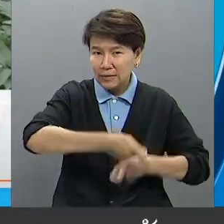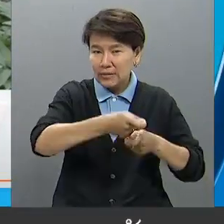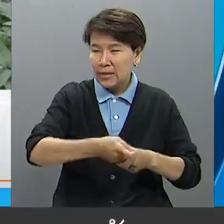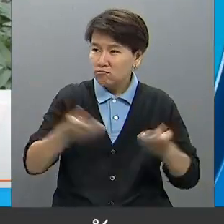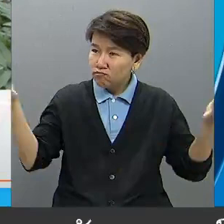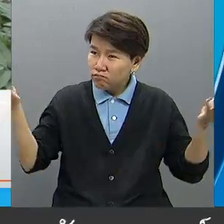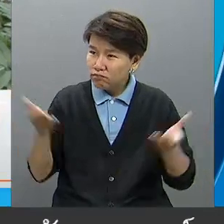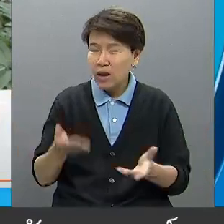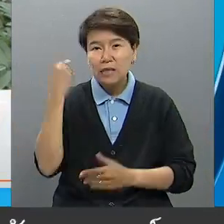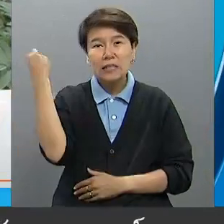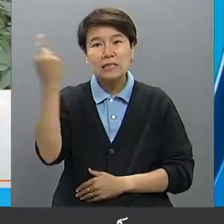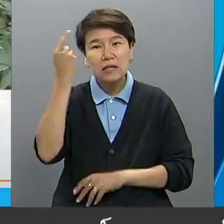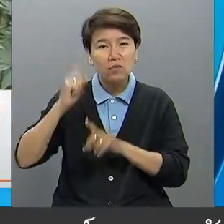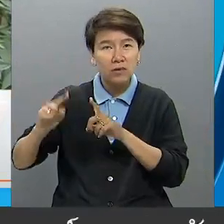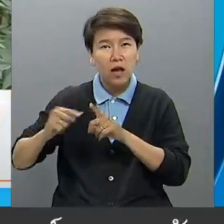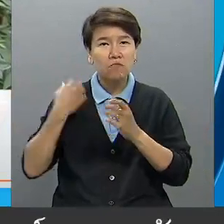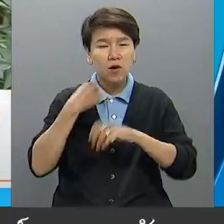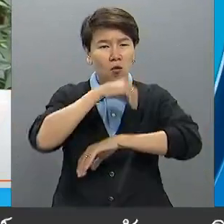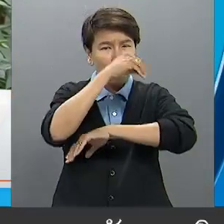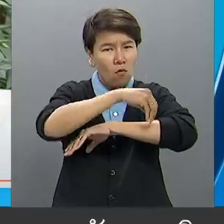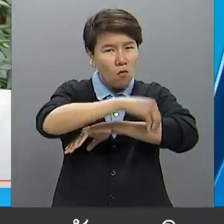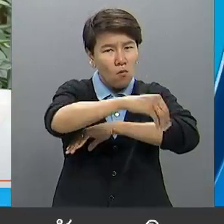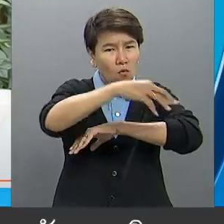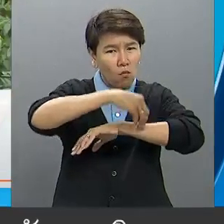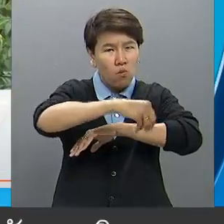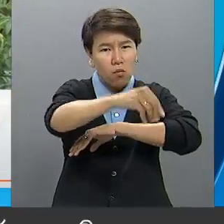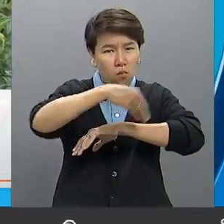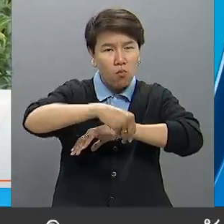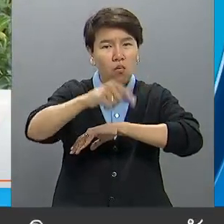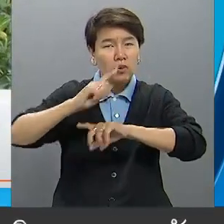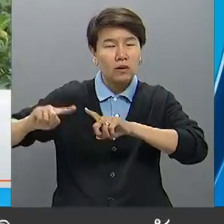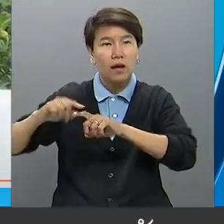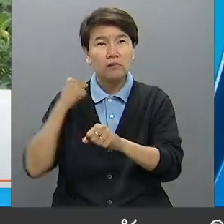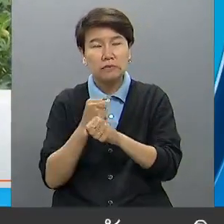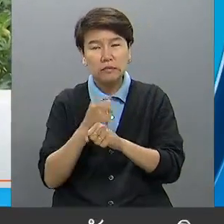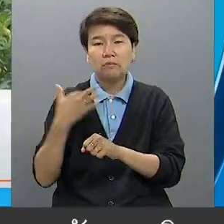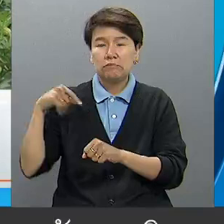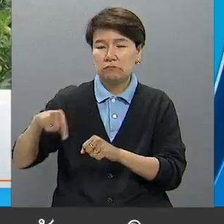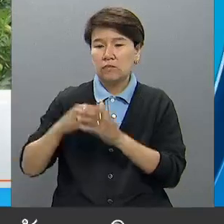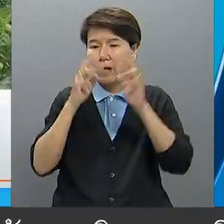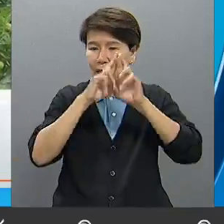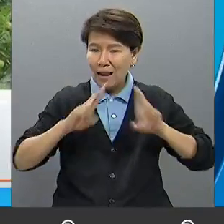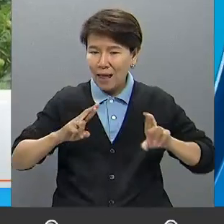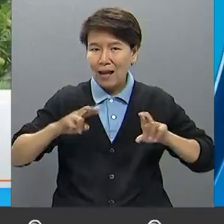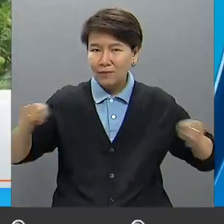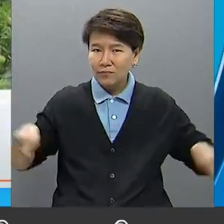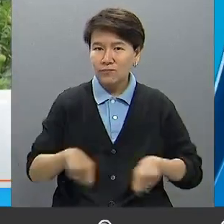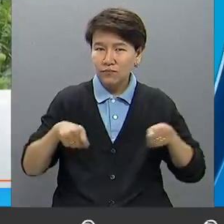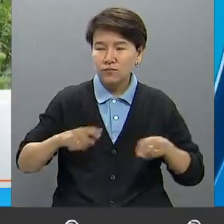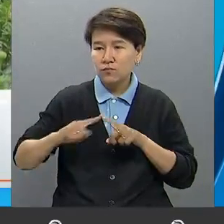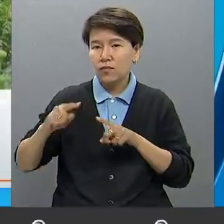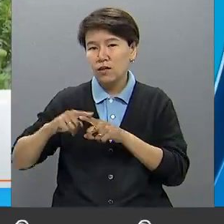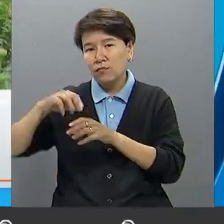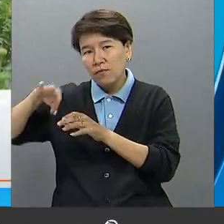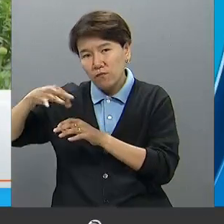ที่แล้วก็จะมีพวกอาหารเครื่องดื่มรวมถึงอาจจะสร้างที่พักนะครับให้บริการนักท่องเที่ยวในช่วงวันหยุดเผื่อใครที่อยากจะไปดื่มด่ำกับ